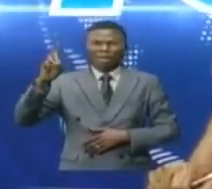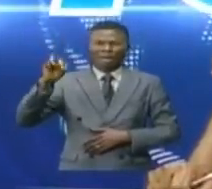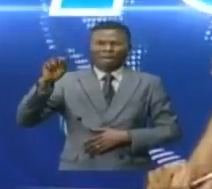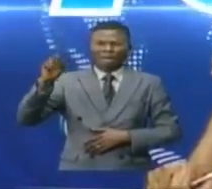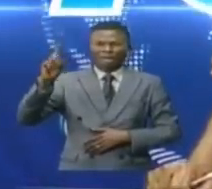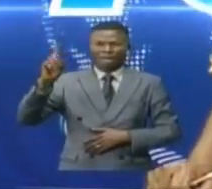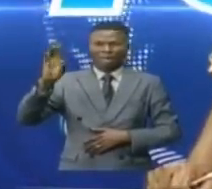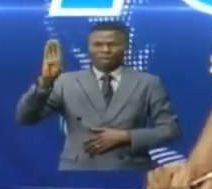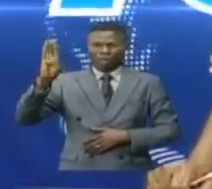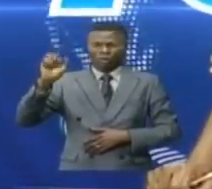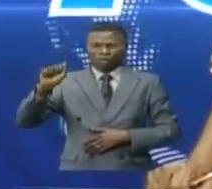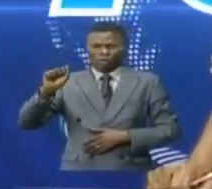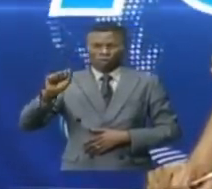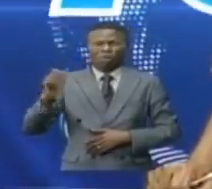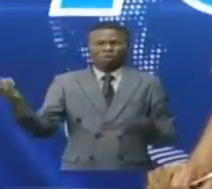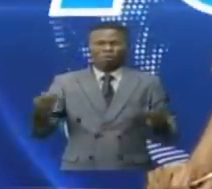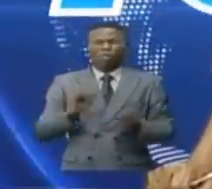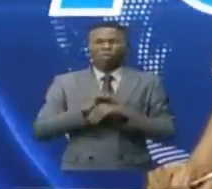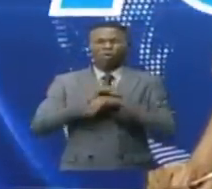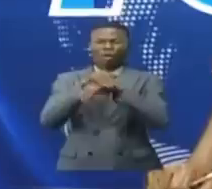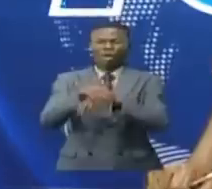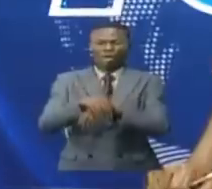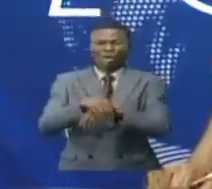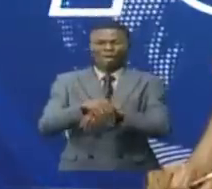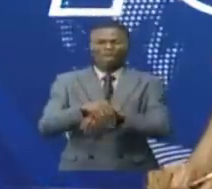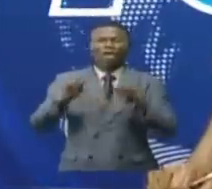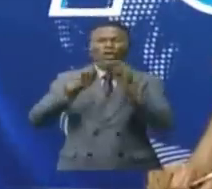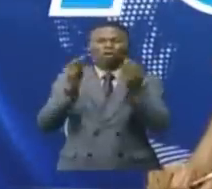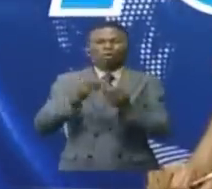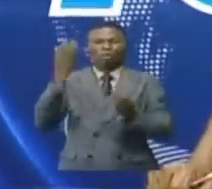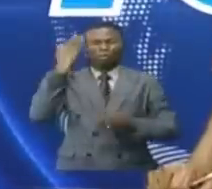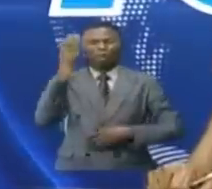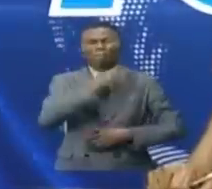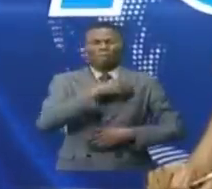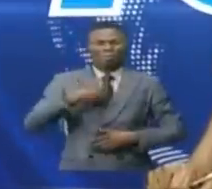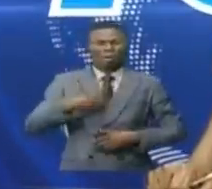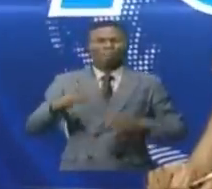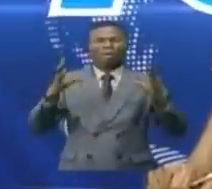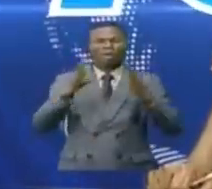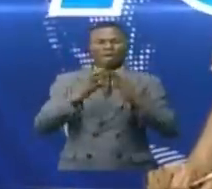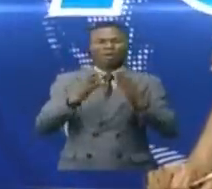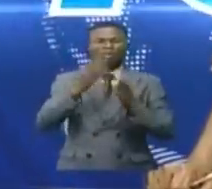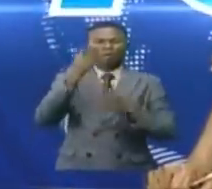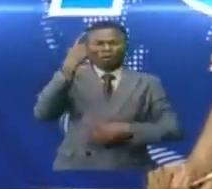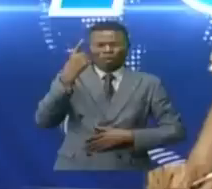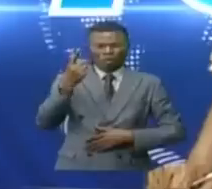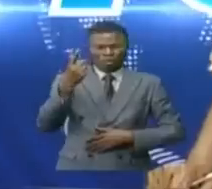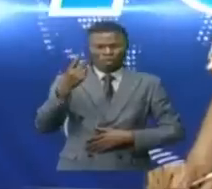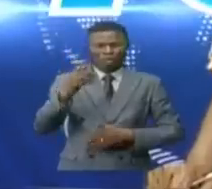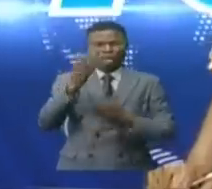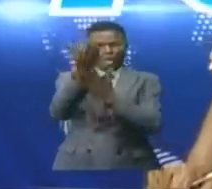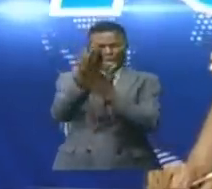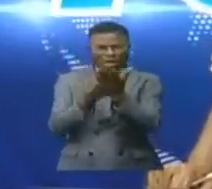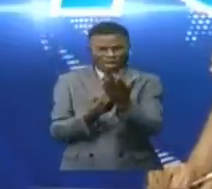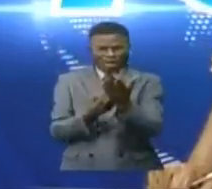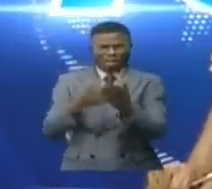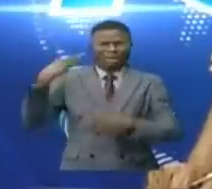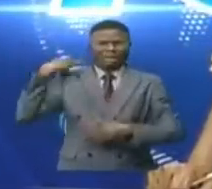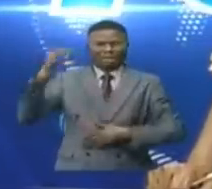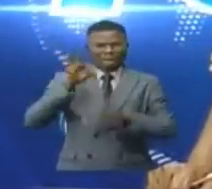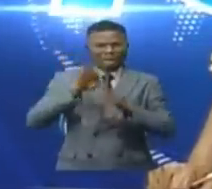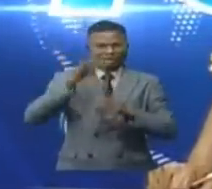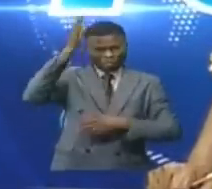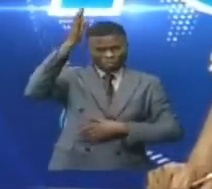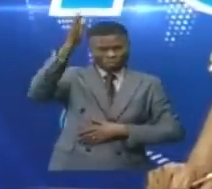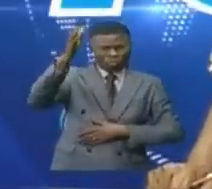en compte de la parité femmes-hommes dans les listes de candidats lors de prochaines